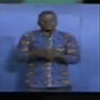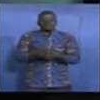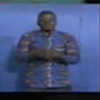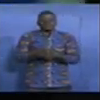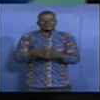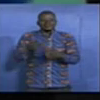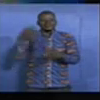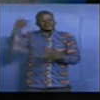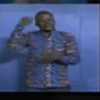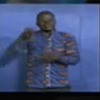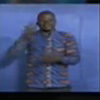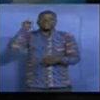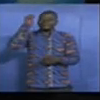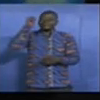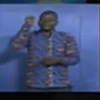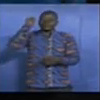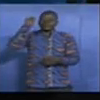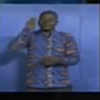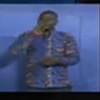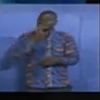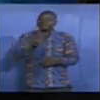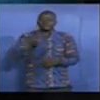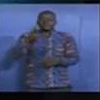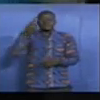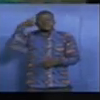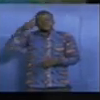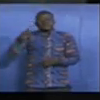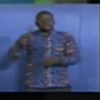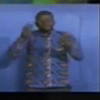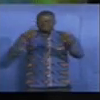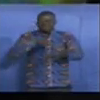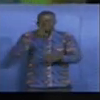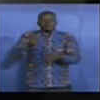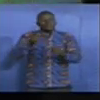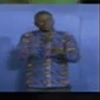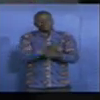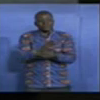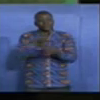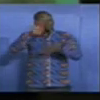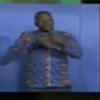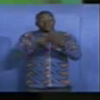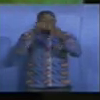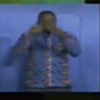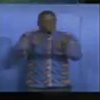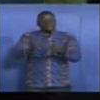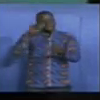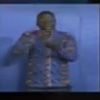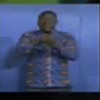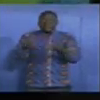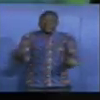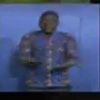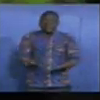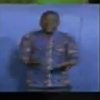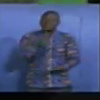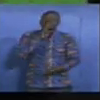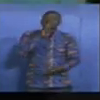Des témoignages poignants, des scènes insupportables pour les âmes sensibles, ce sont là les réalités que relate